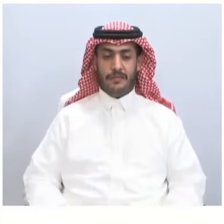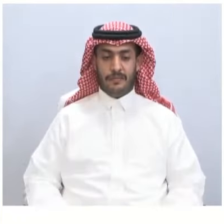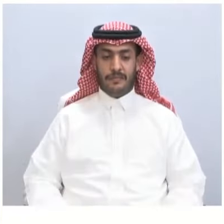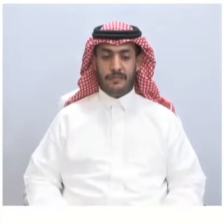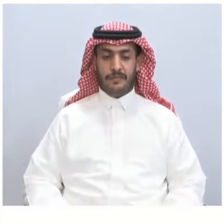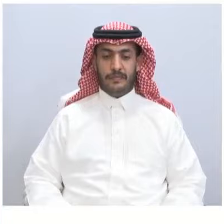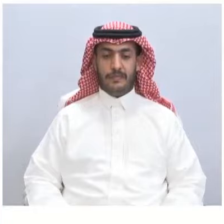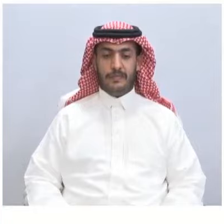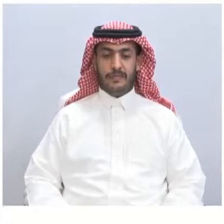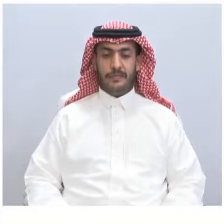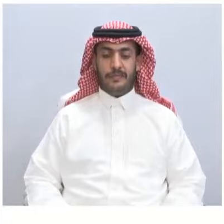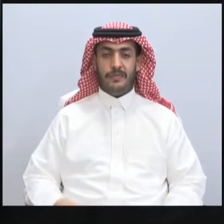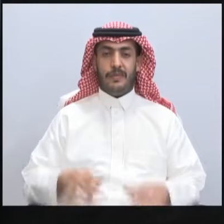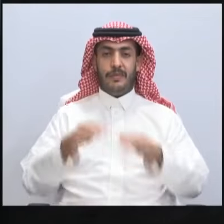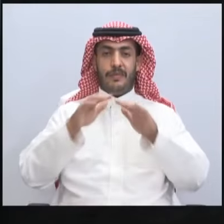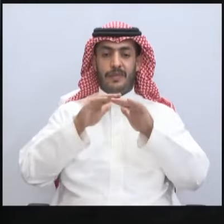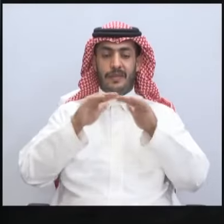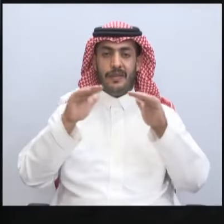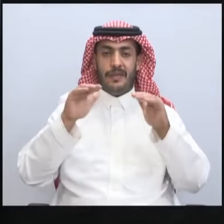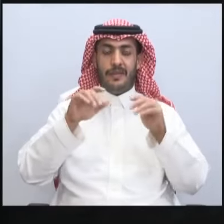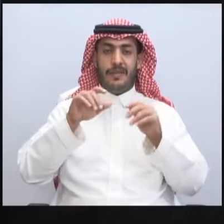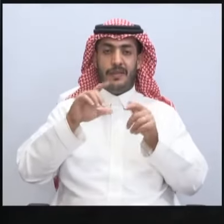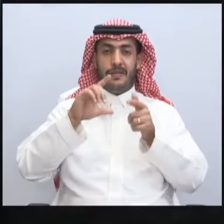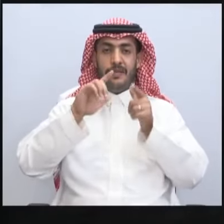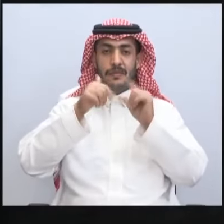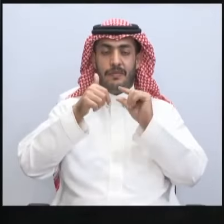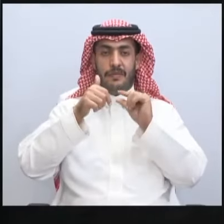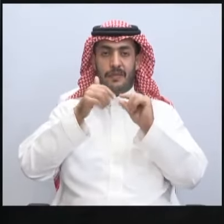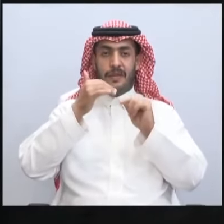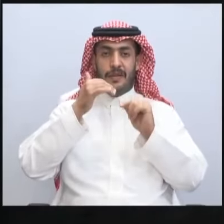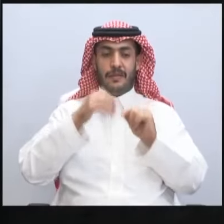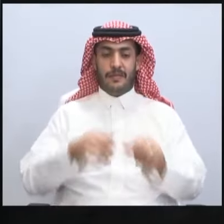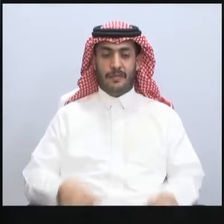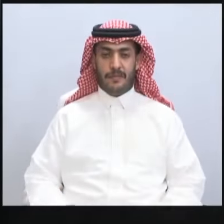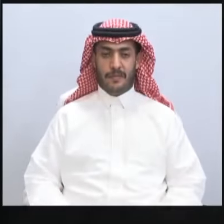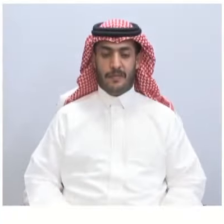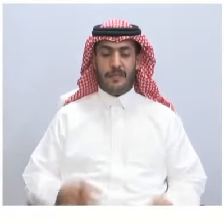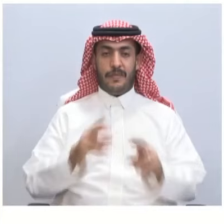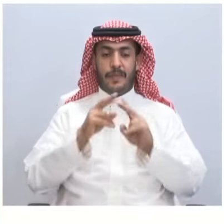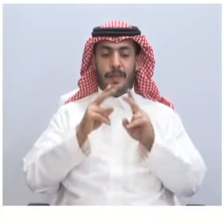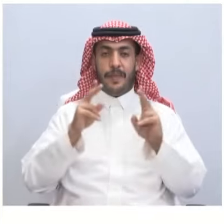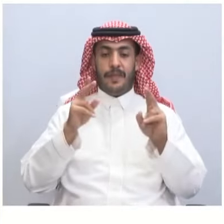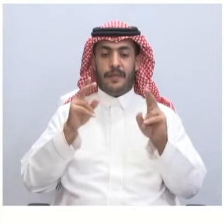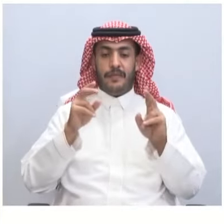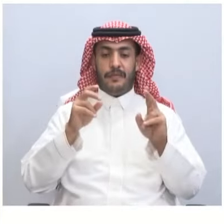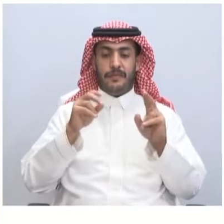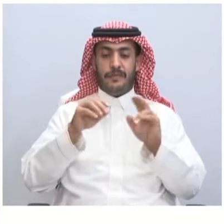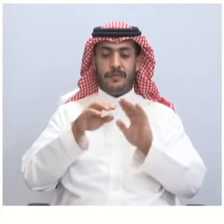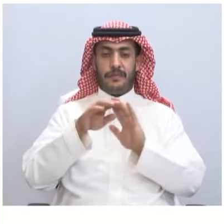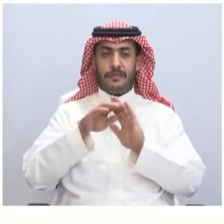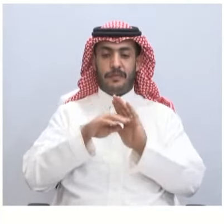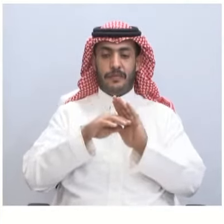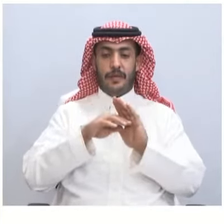والشويخ مظاهر السطح في دول مجلس التعاون لدول الخليج العربي تتنوع مظاهر السطح في دول